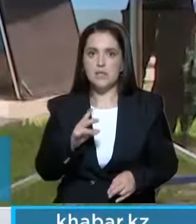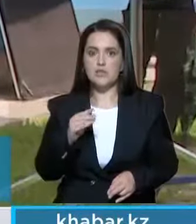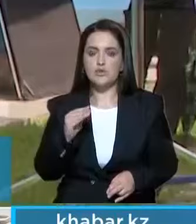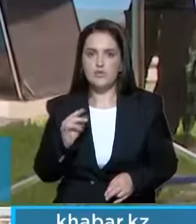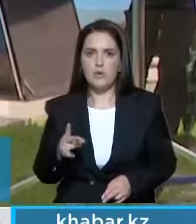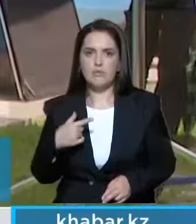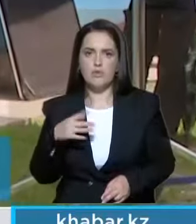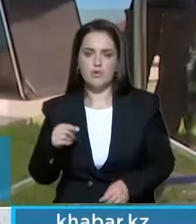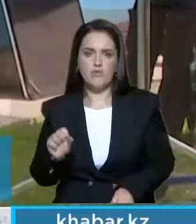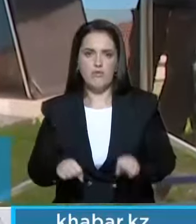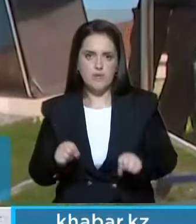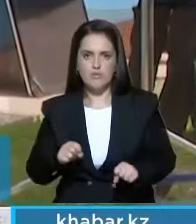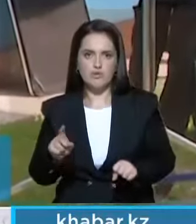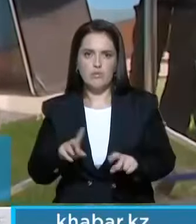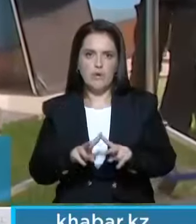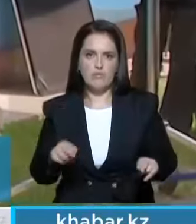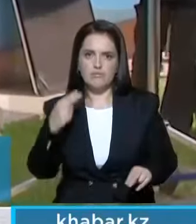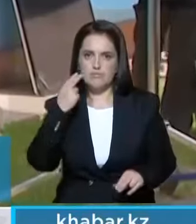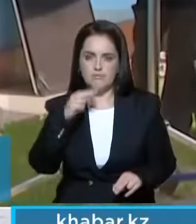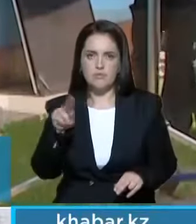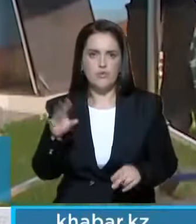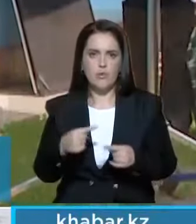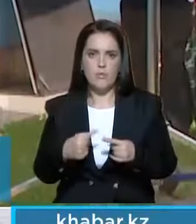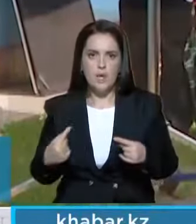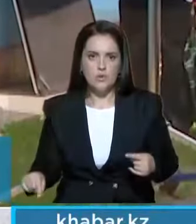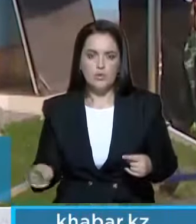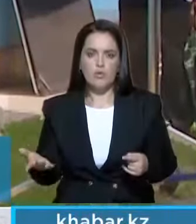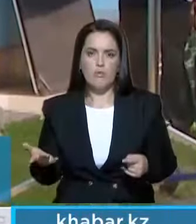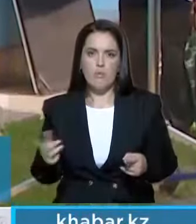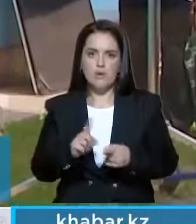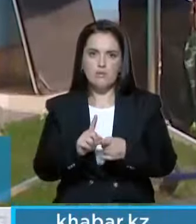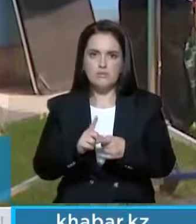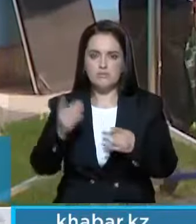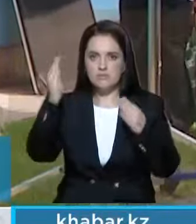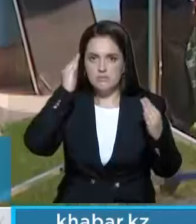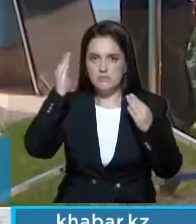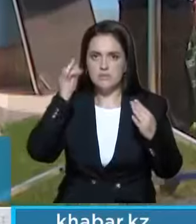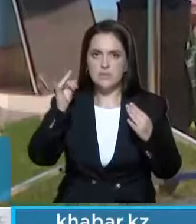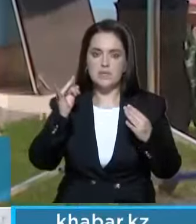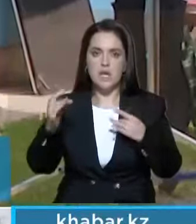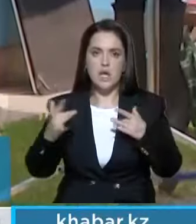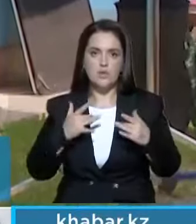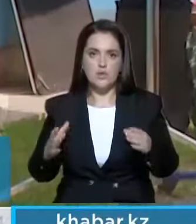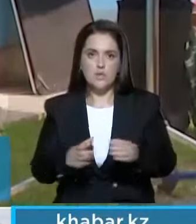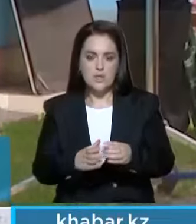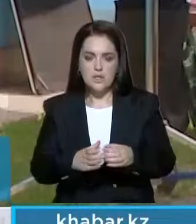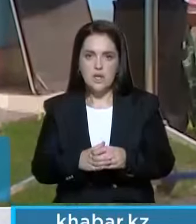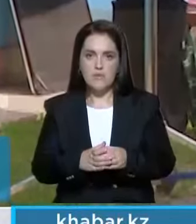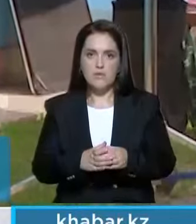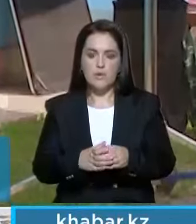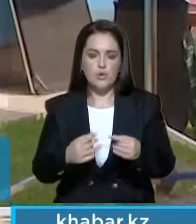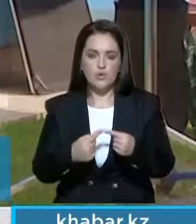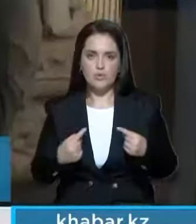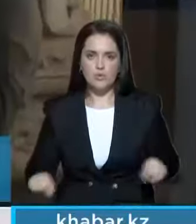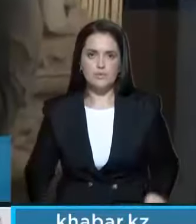все возможное для этого. Здесь все по-другому. И жанр, и сюжетная линия, и актерский состав тоже совсем